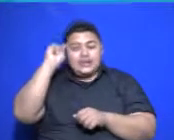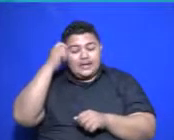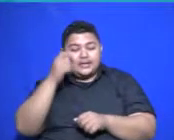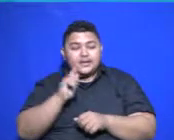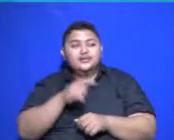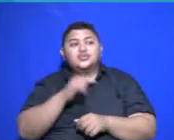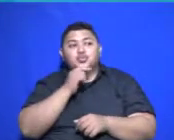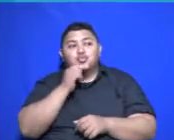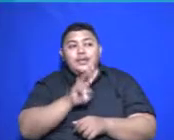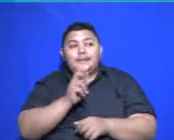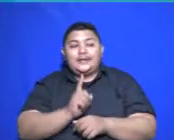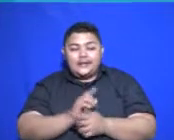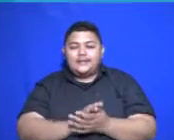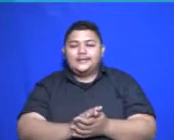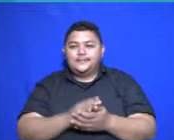dengan